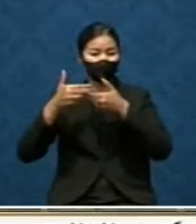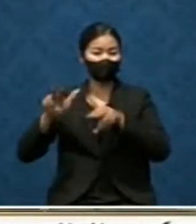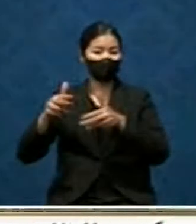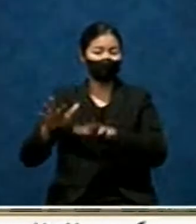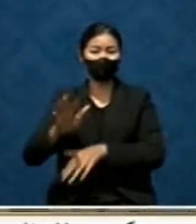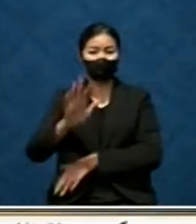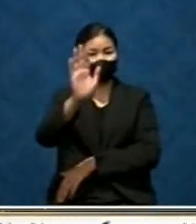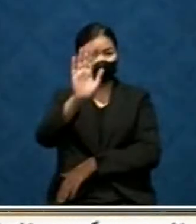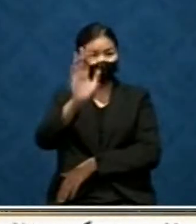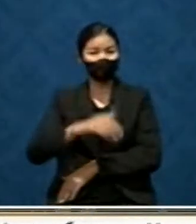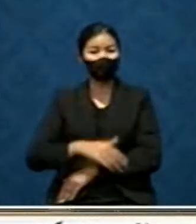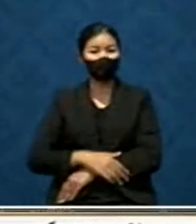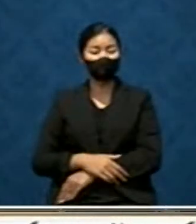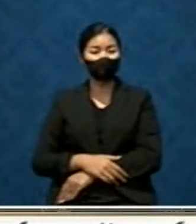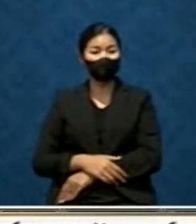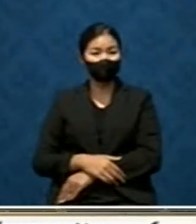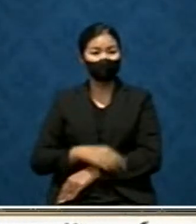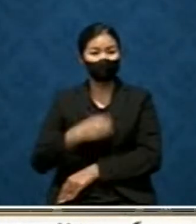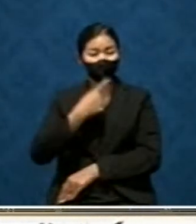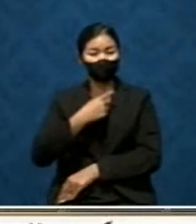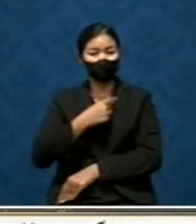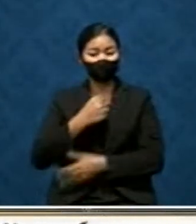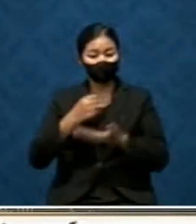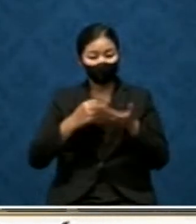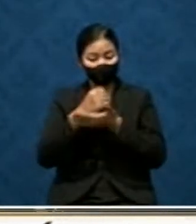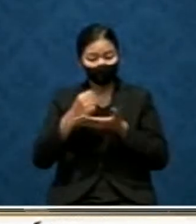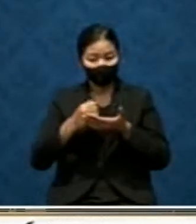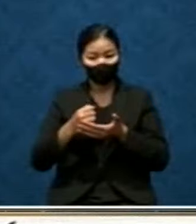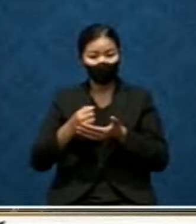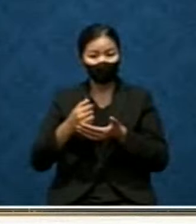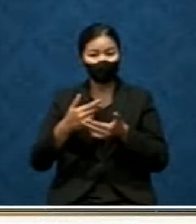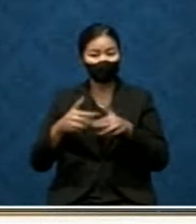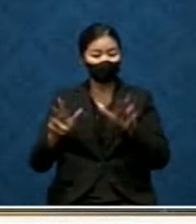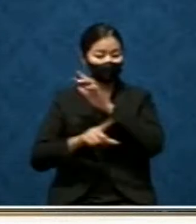พักกันชา ไมต้การให้คนที่เสบกชาเข้าประเทศ เขา